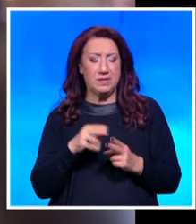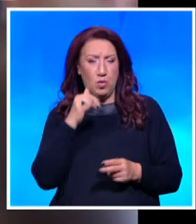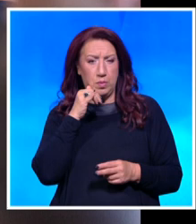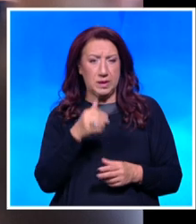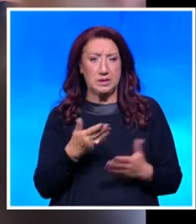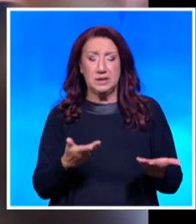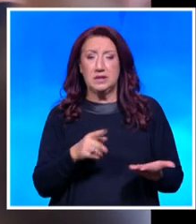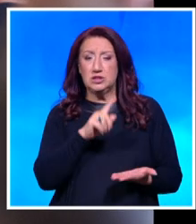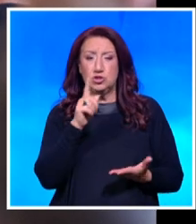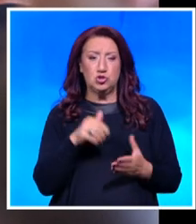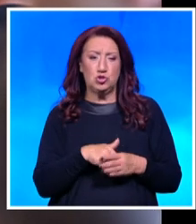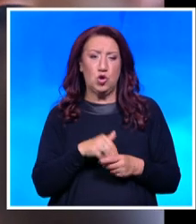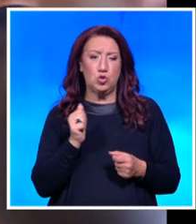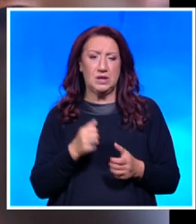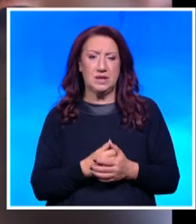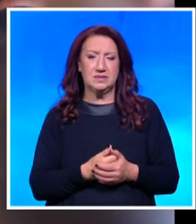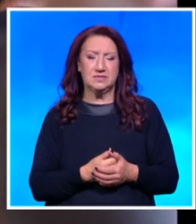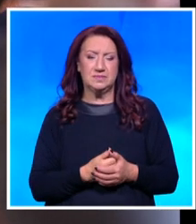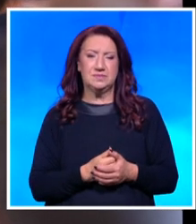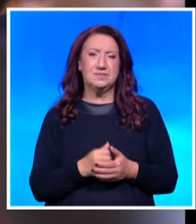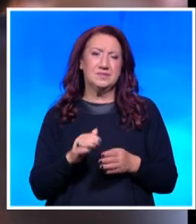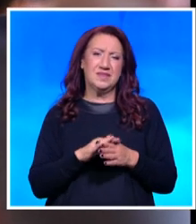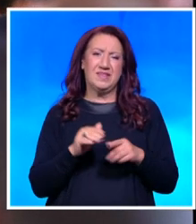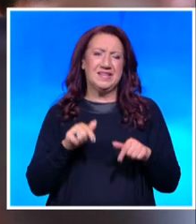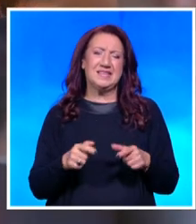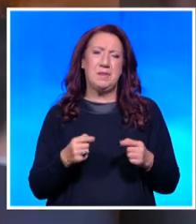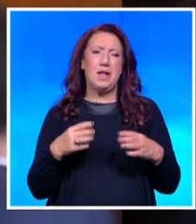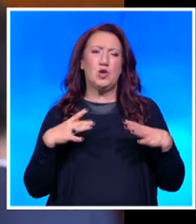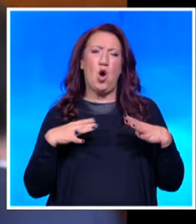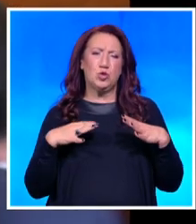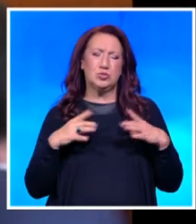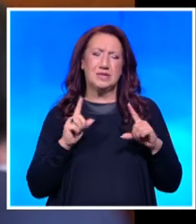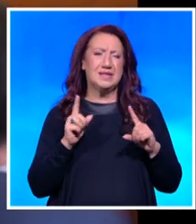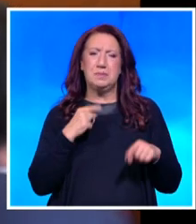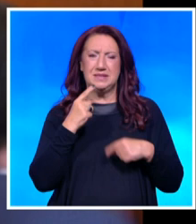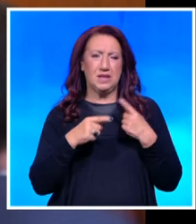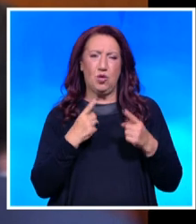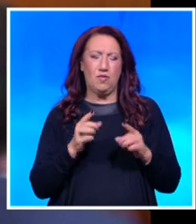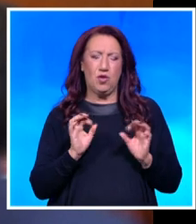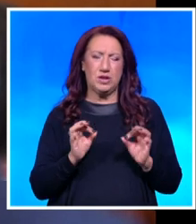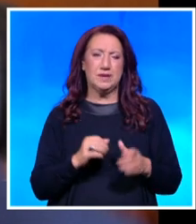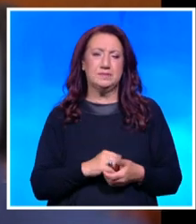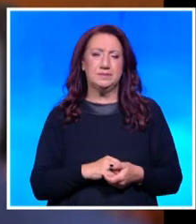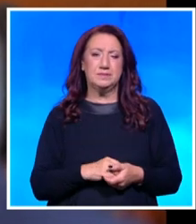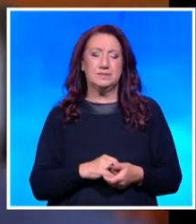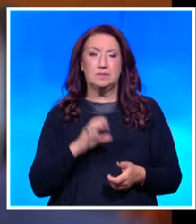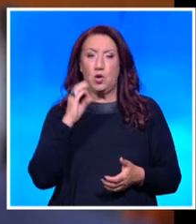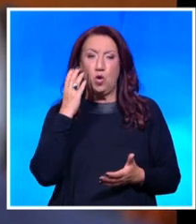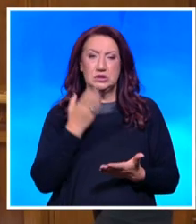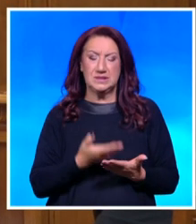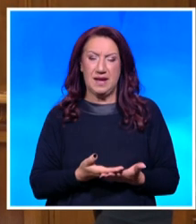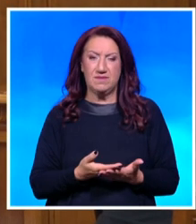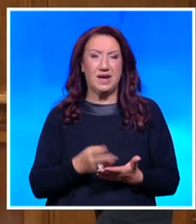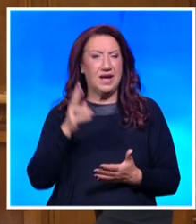напускате политиката? На почивка съм, малко отпуска съм, сега не ми се говори. Оставката идва два дни след скандалната реплика